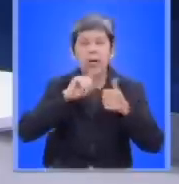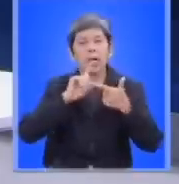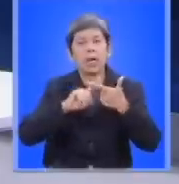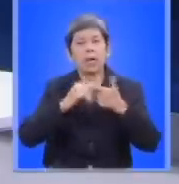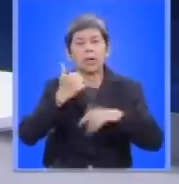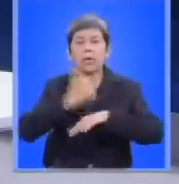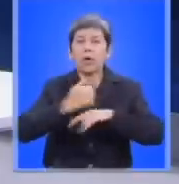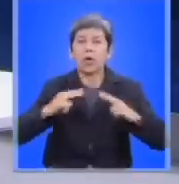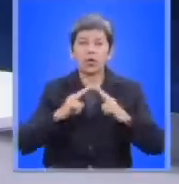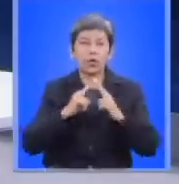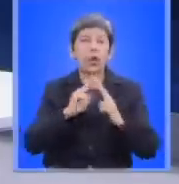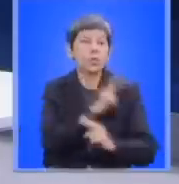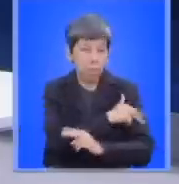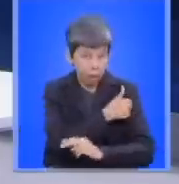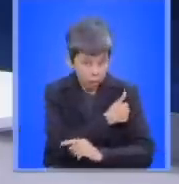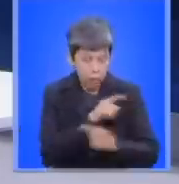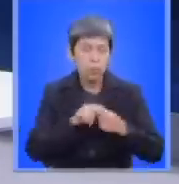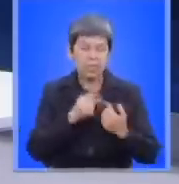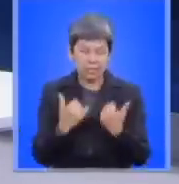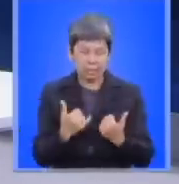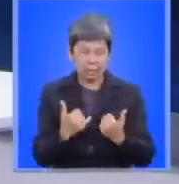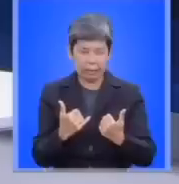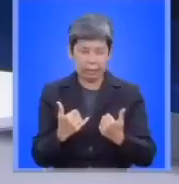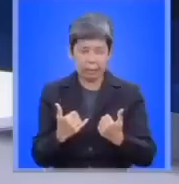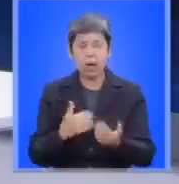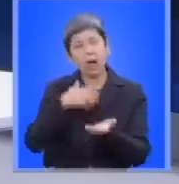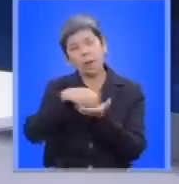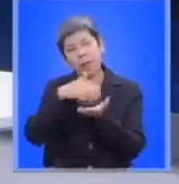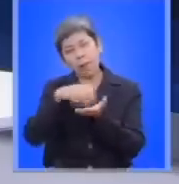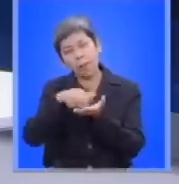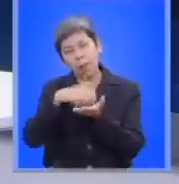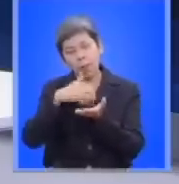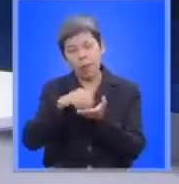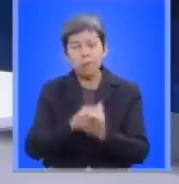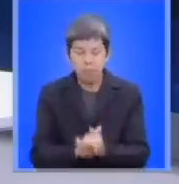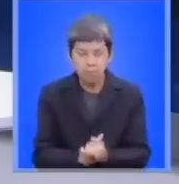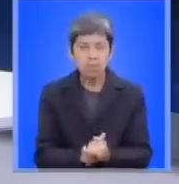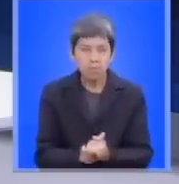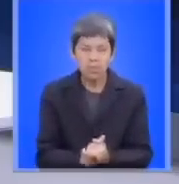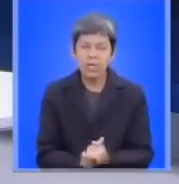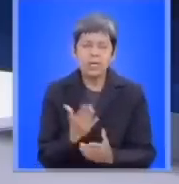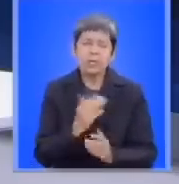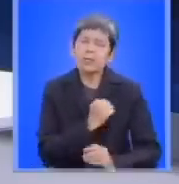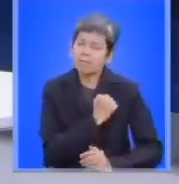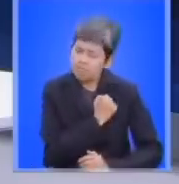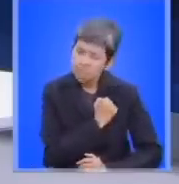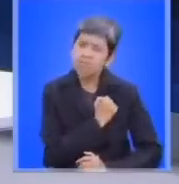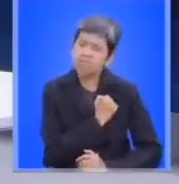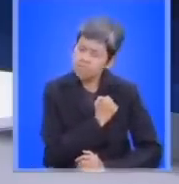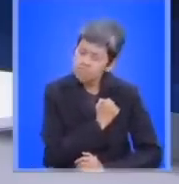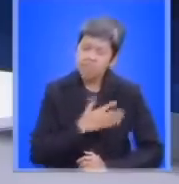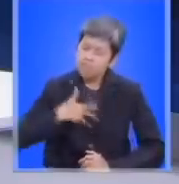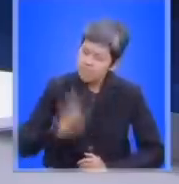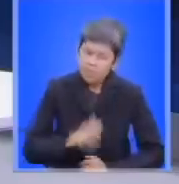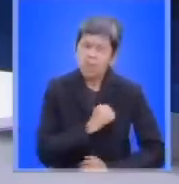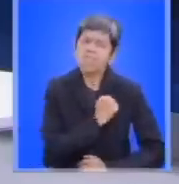นตรีว่าการกระทรวงสาธารณสุขซึ่งจะพูดถึงเรื่องนี้นะคะบอกว่าอย่าท้อแท้อ่อนไหวกับพลังวิจารณ์ในโลกโ